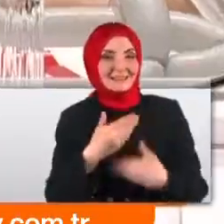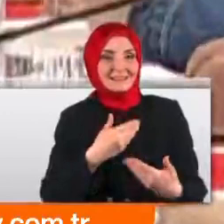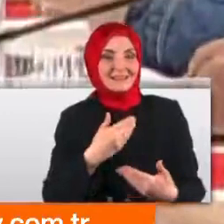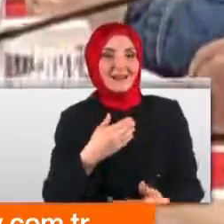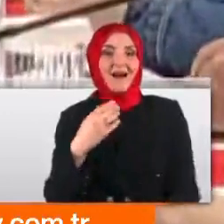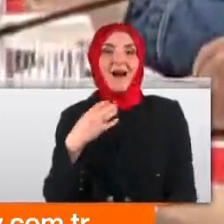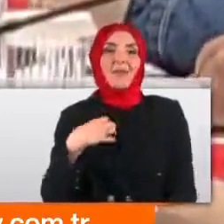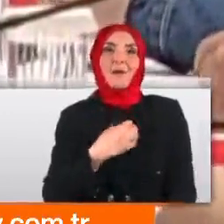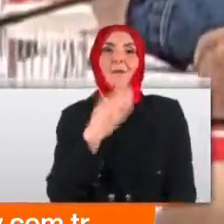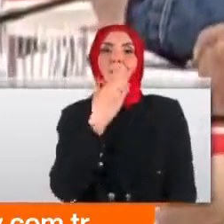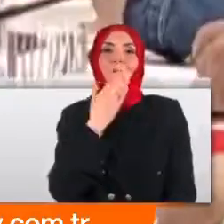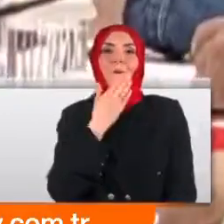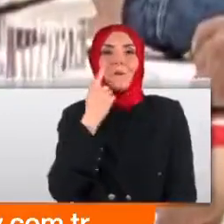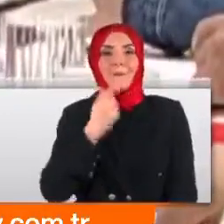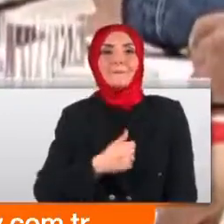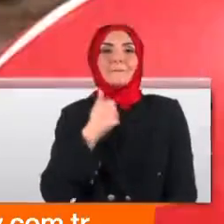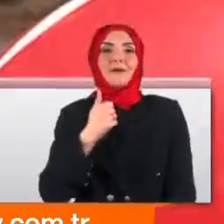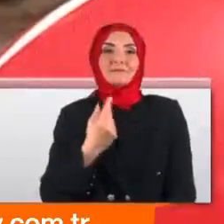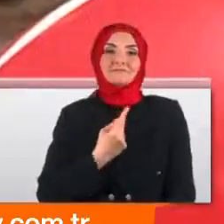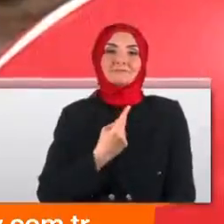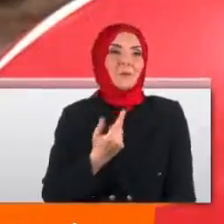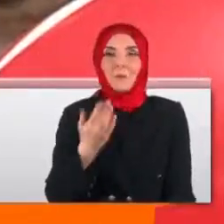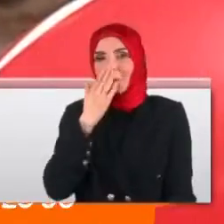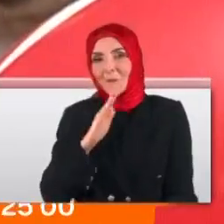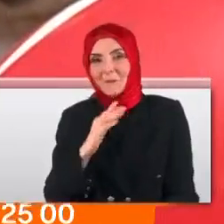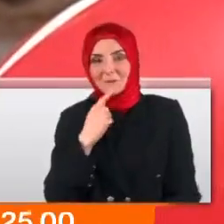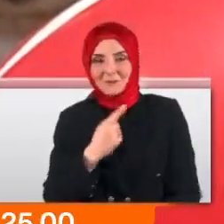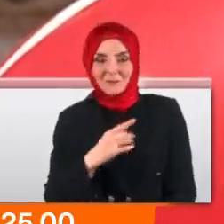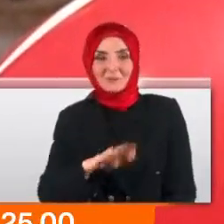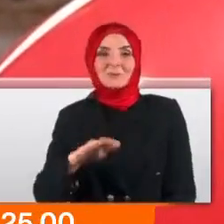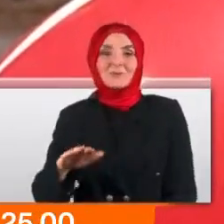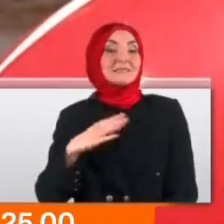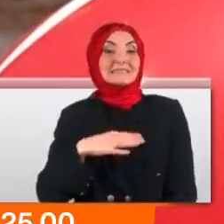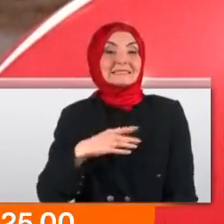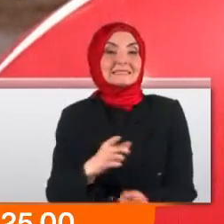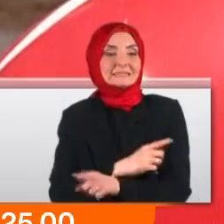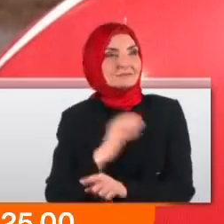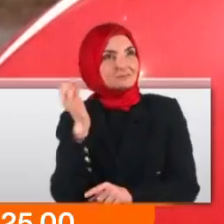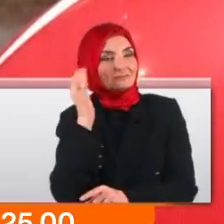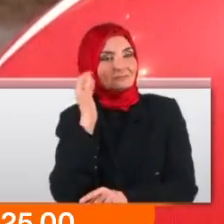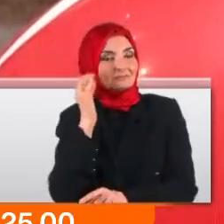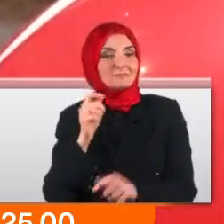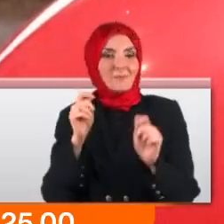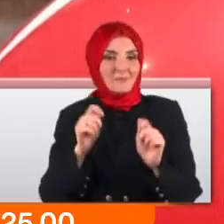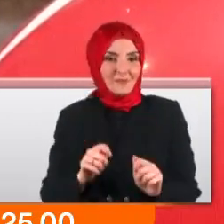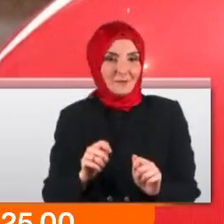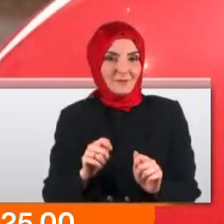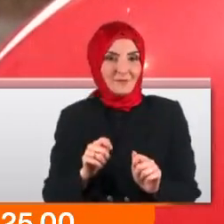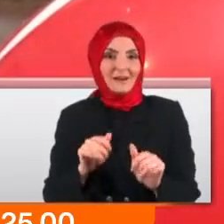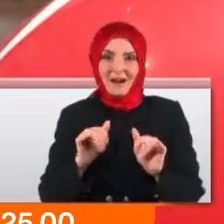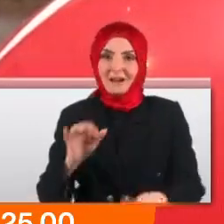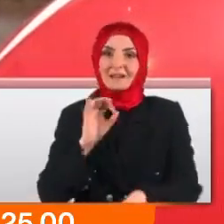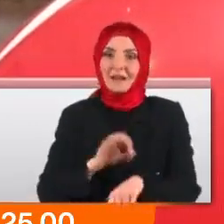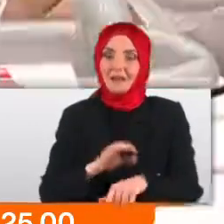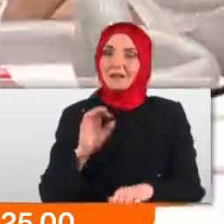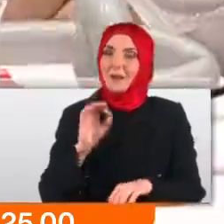Anaokulu. Anaokulu bakanlığı yokmuş, ne yapalım? Çocukların taleplerini de dinledi Erdoğan. Aynı anda harekete geçilmesi